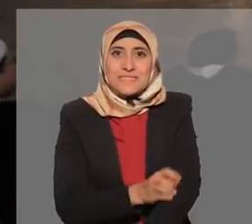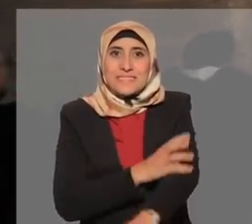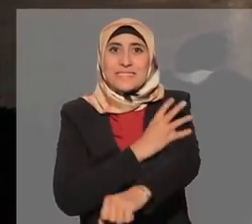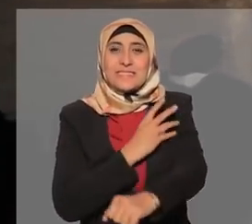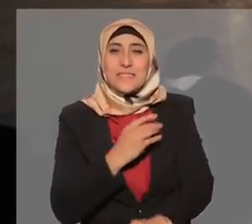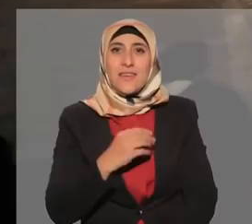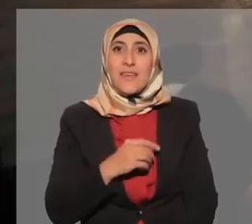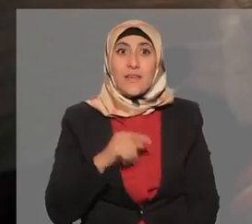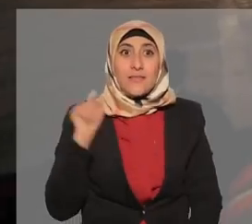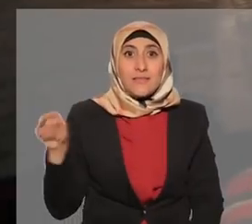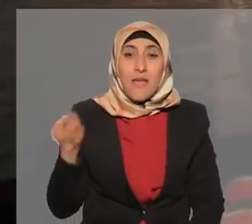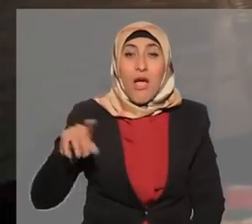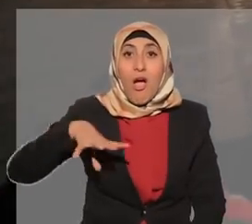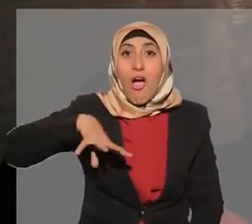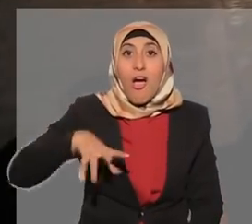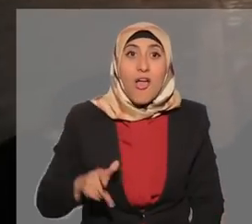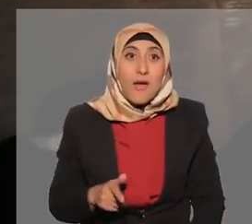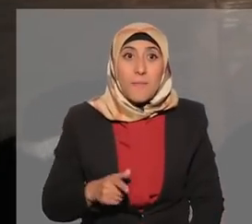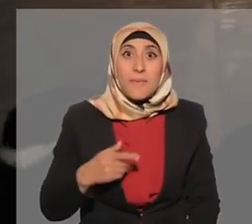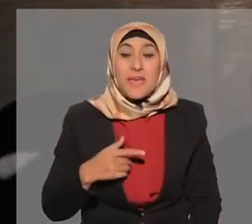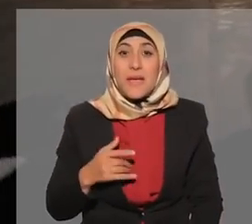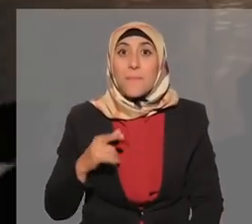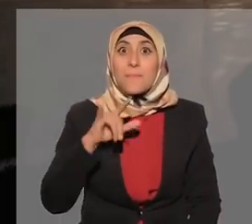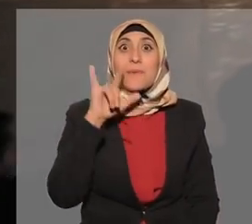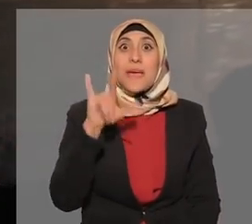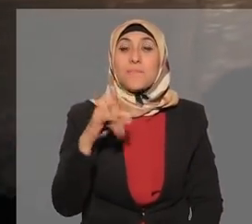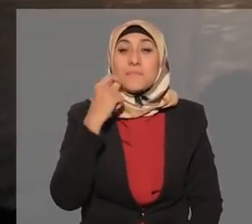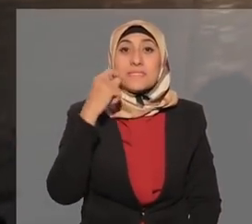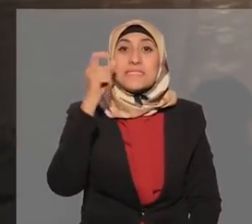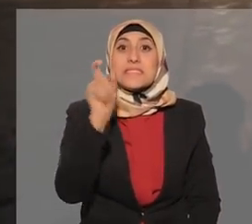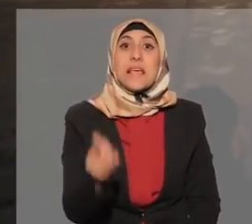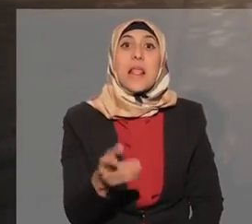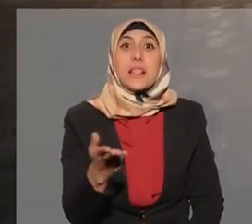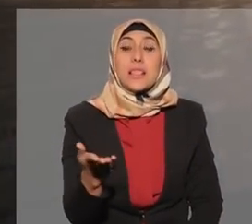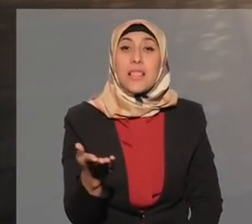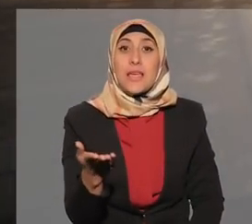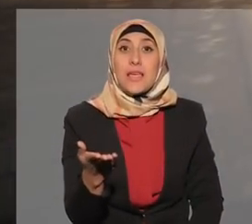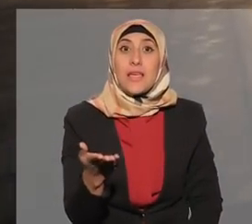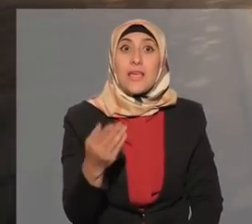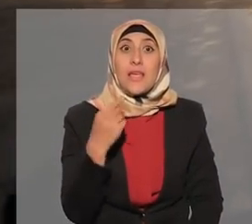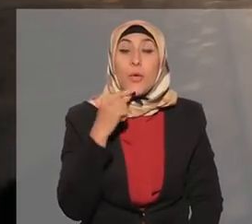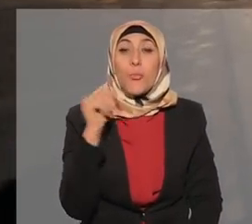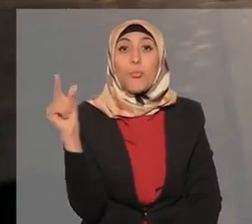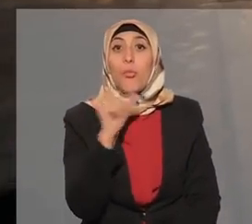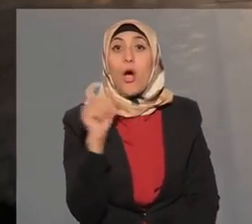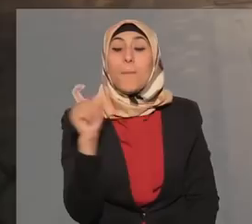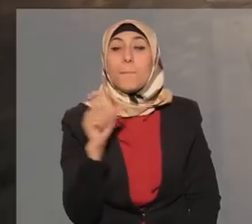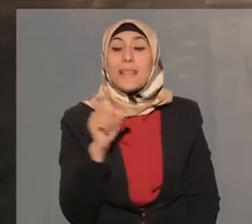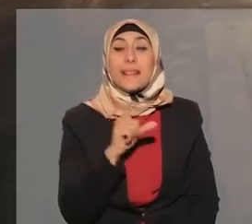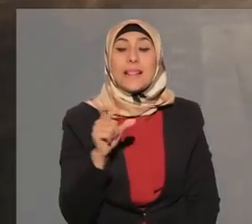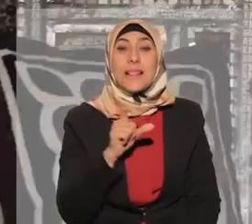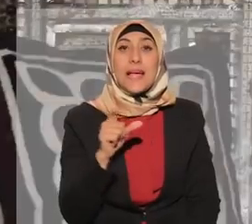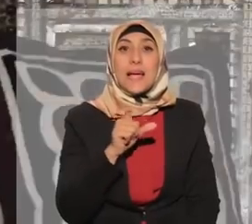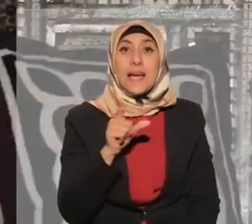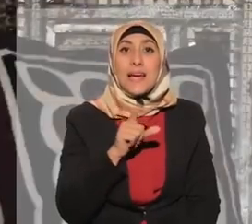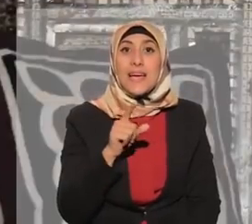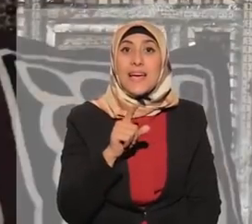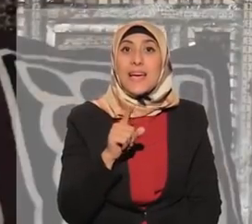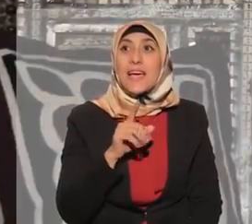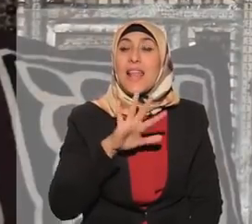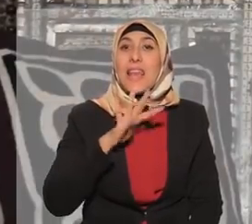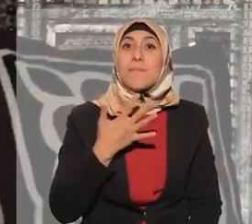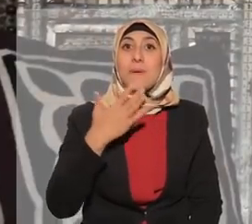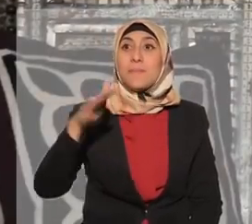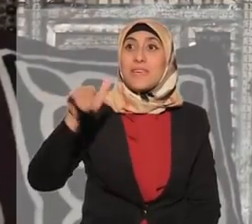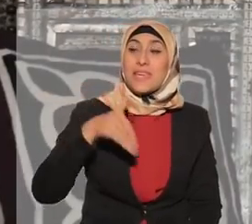حرامي وحب حب حسي أو حب إنسان. المؤمن المستقيم الذي يحب الله عز وجل، عندما تأتيه